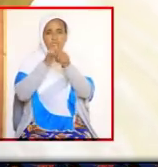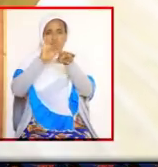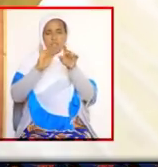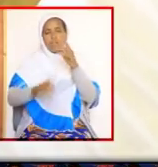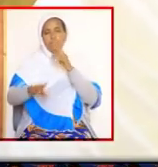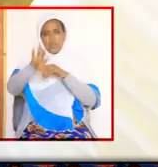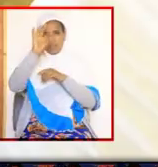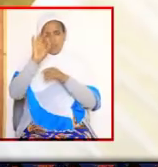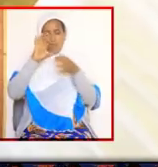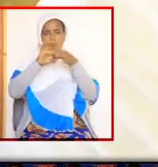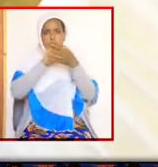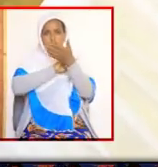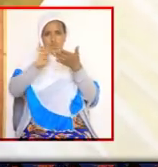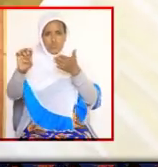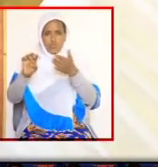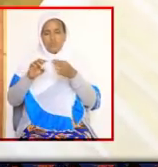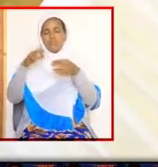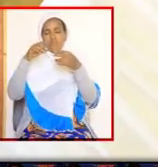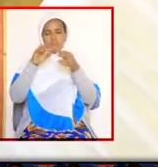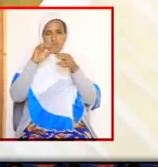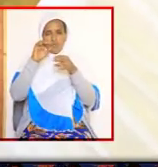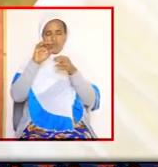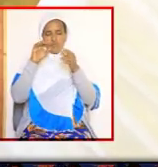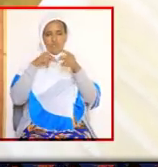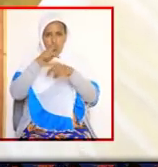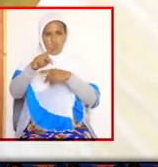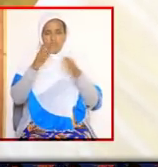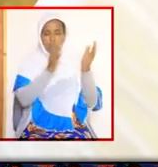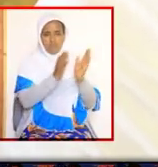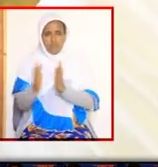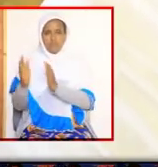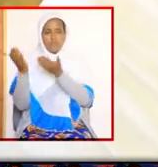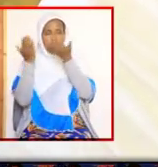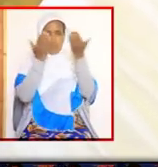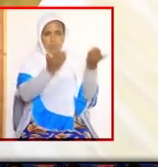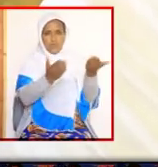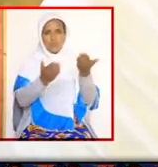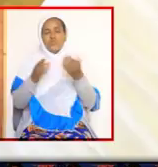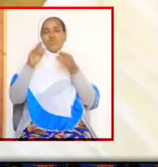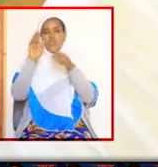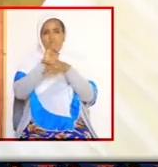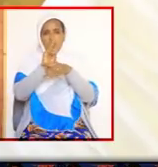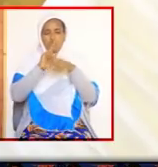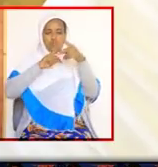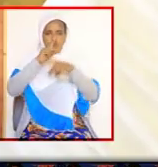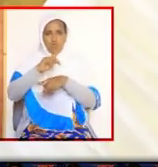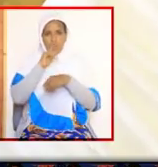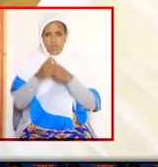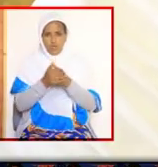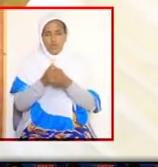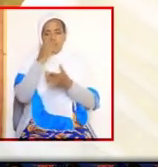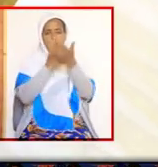በመከታተል ላይ የምትገኙት በማህበረ ቅዱሳን የብሮድካስት አገልግሎት ክፍል እየተዘጋጀ የሚቀርብላችሁ የቴሌቪዥን መርሃ ግብራችን